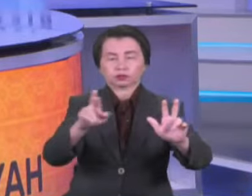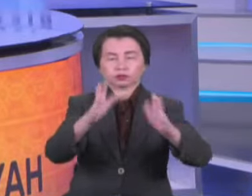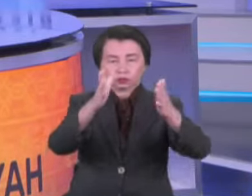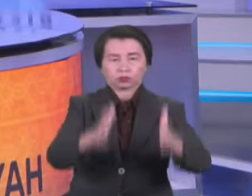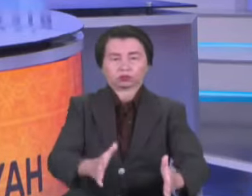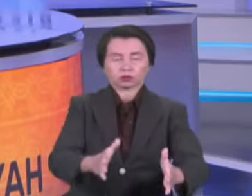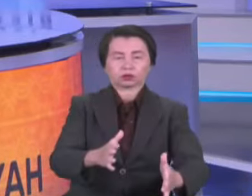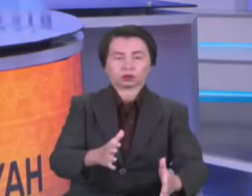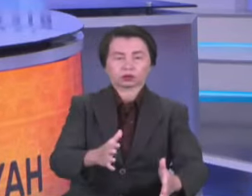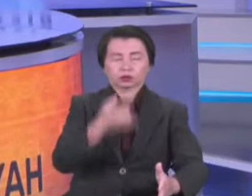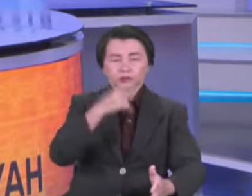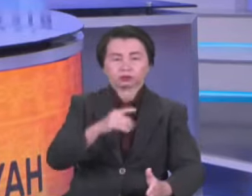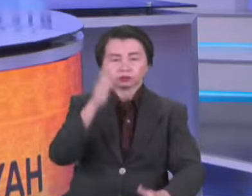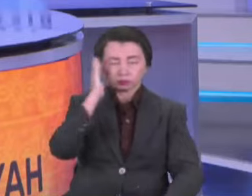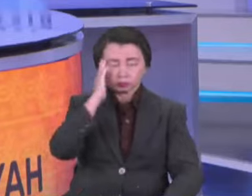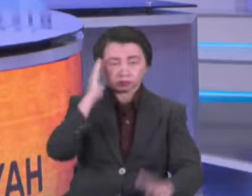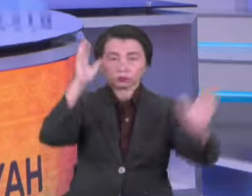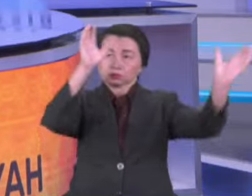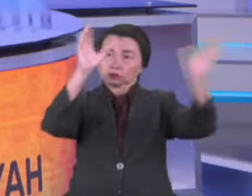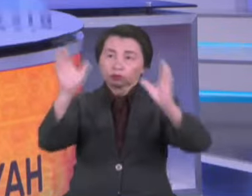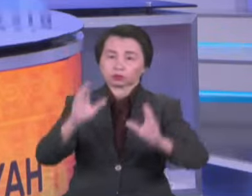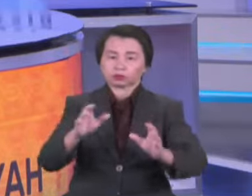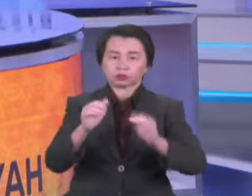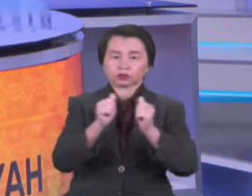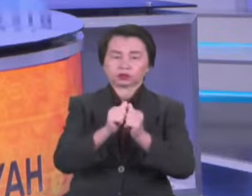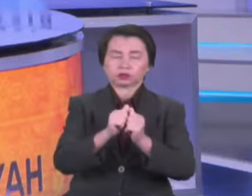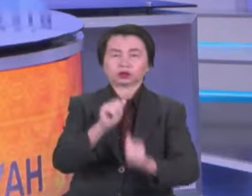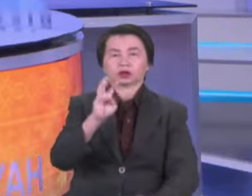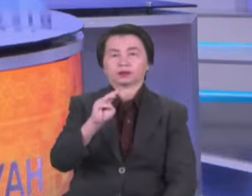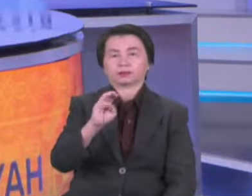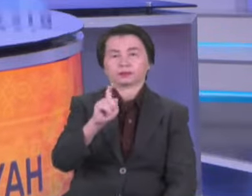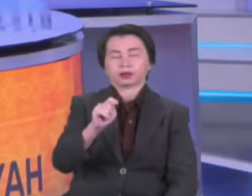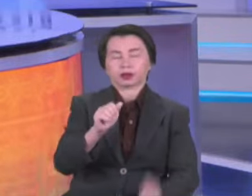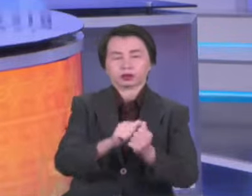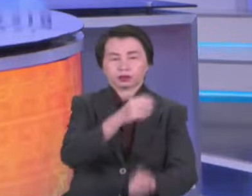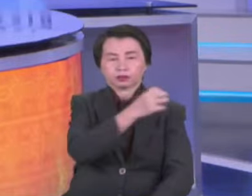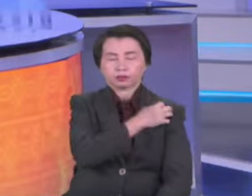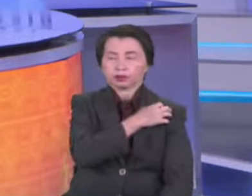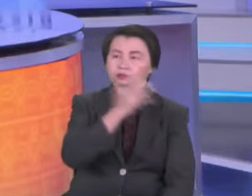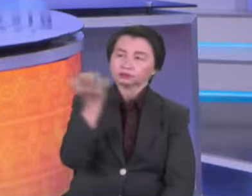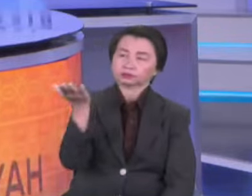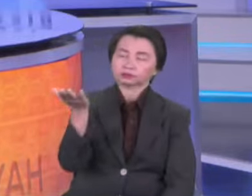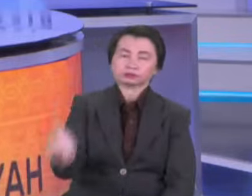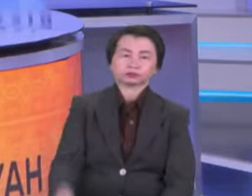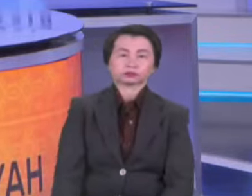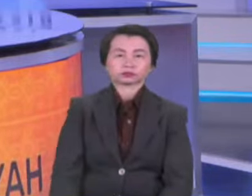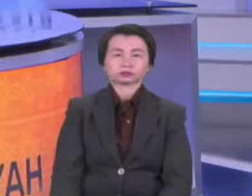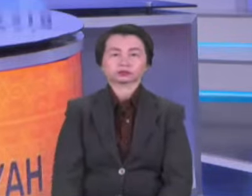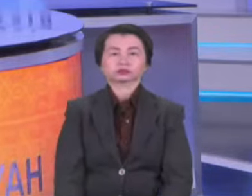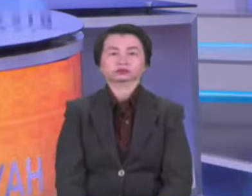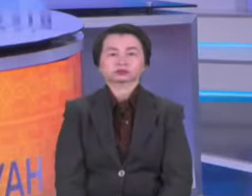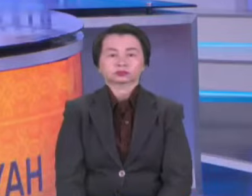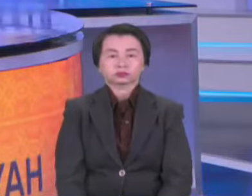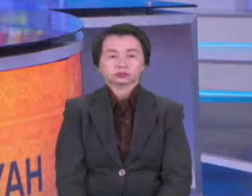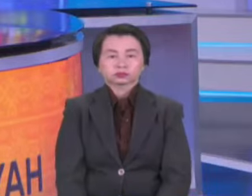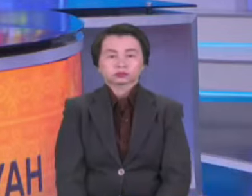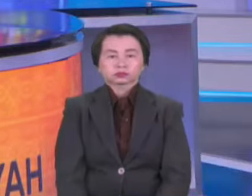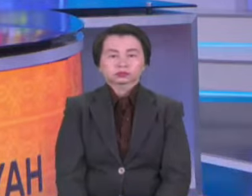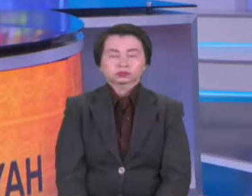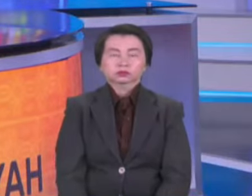terjejas banjir. Untuk perkembangan cuaca semasa, langsung ke Met Malaysia bersama pegawainya Nur Sazlinda Hanif.